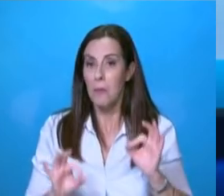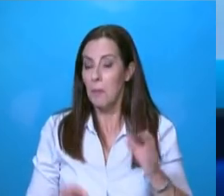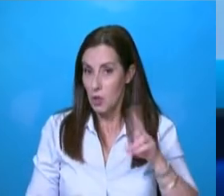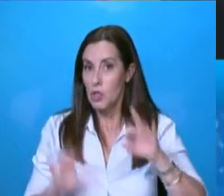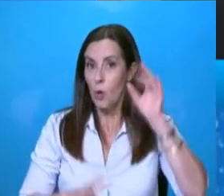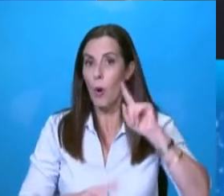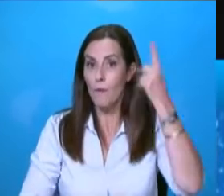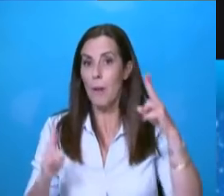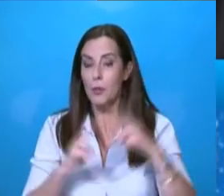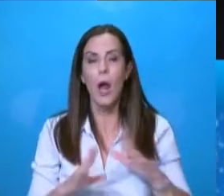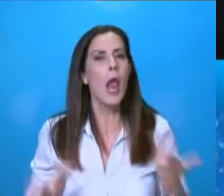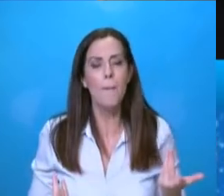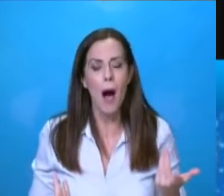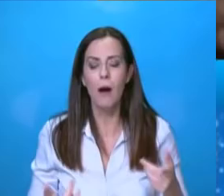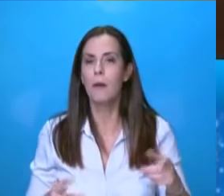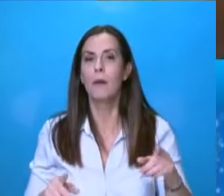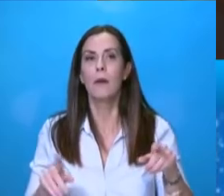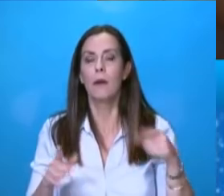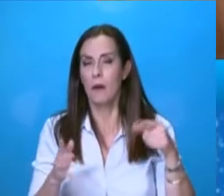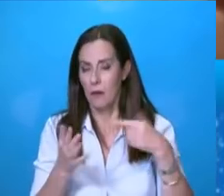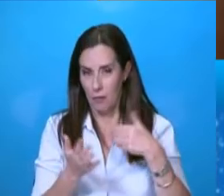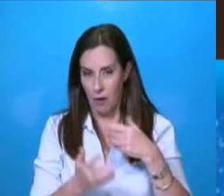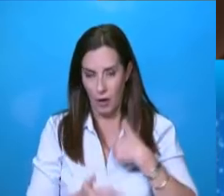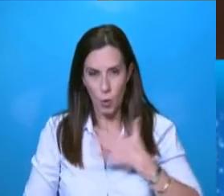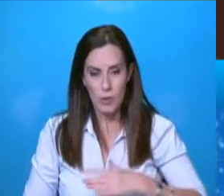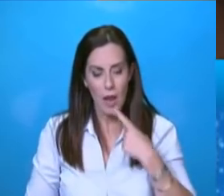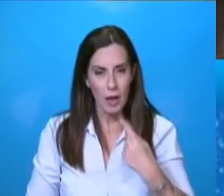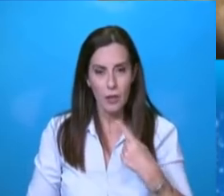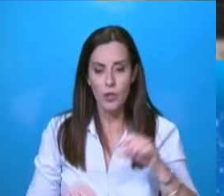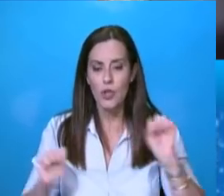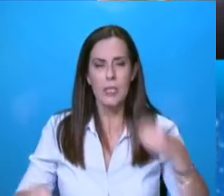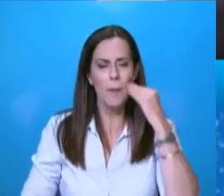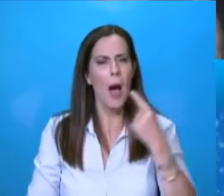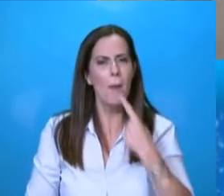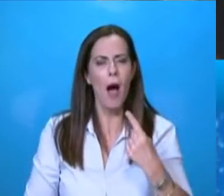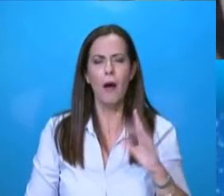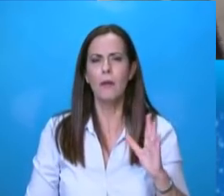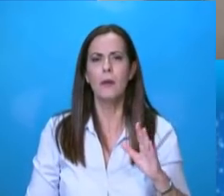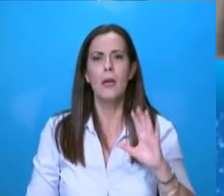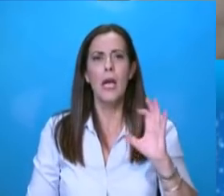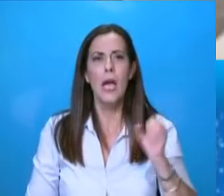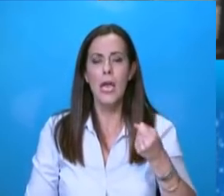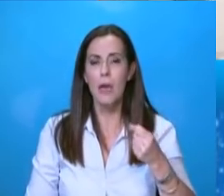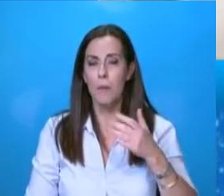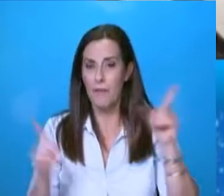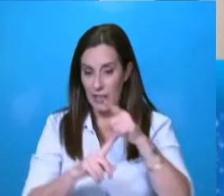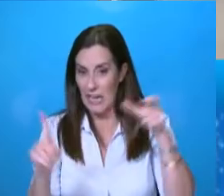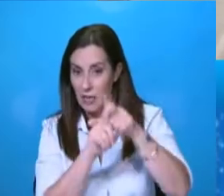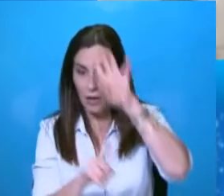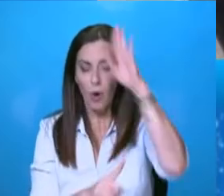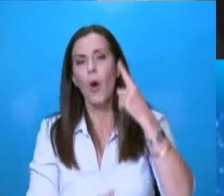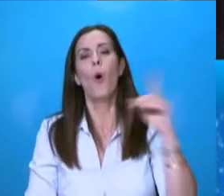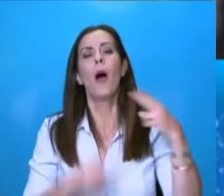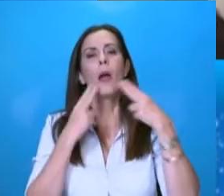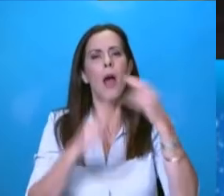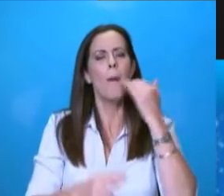אנסה להגיד למה. בדיוק בהמשך לדיווח של נתן, על כך שטראמפ אומר, בתשובה לשאלה אם יהיה הסרת סנקציות, הוא אומר, נראה מה יקרה.